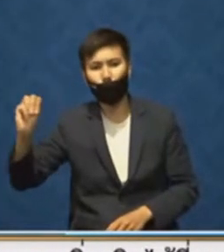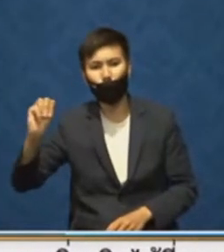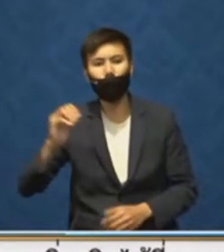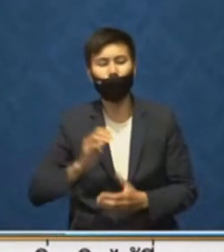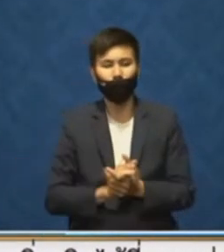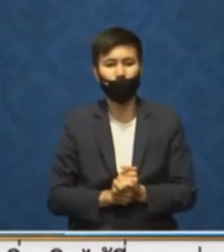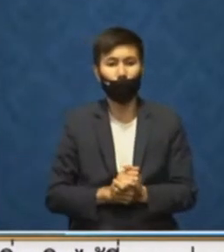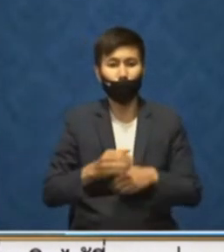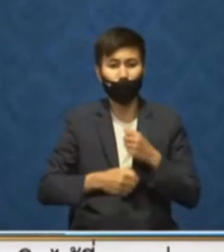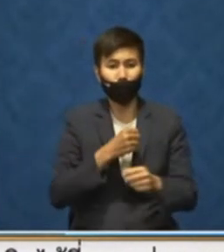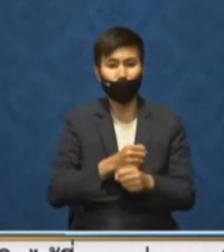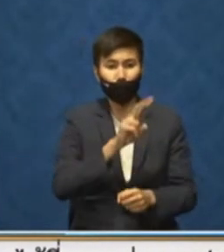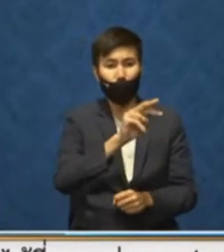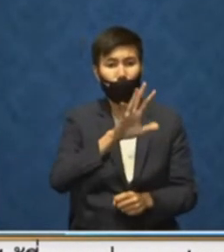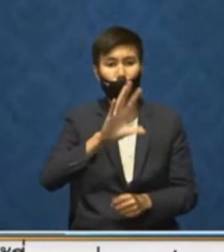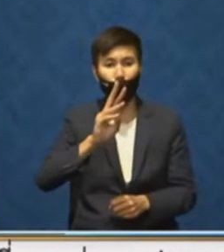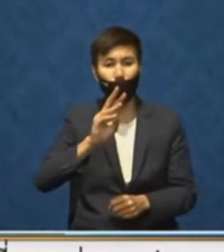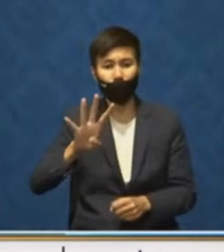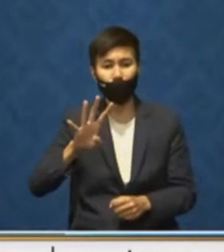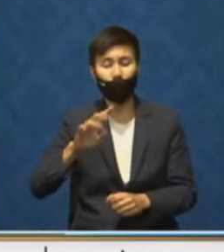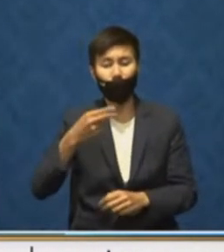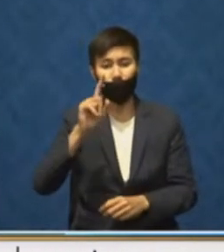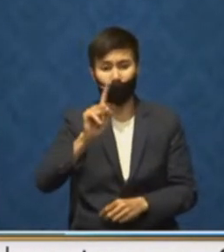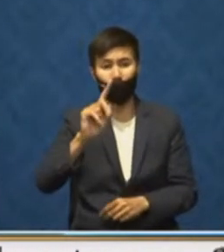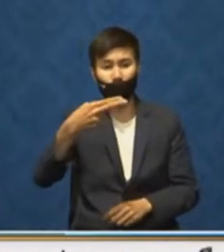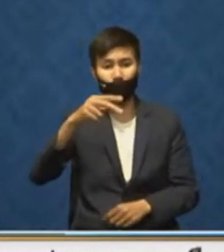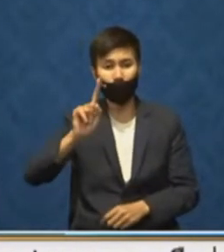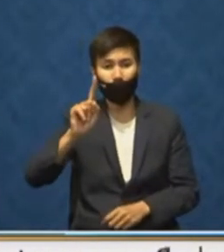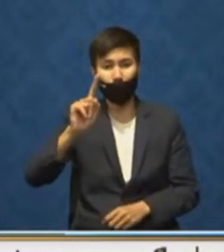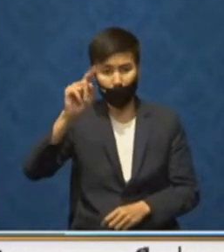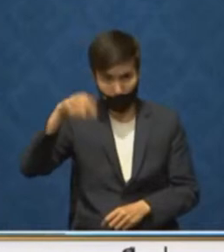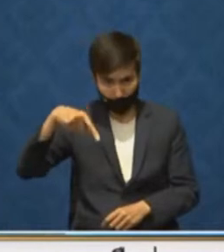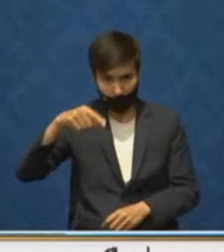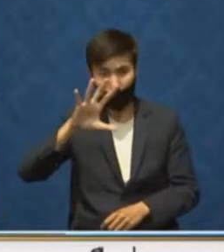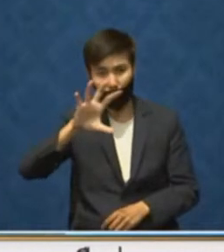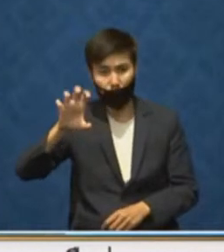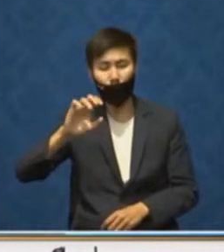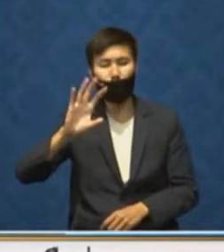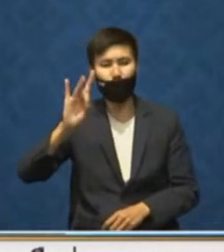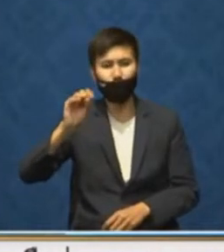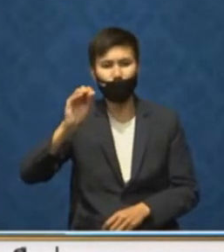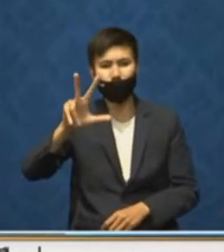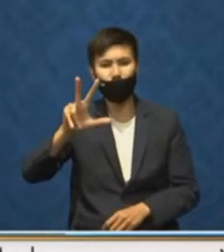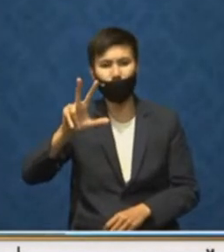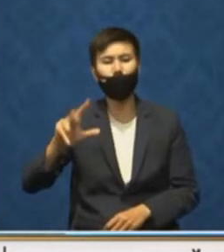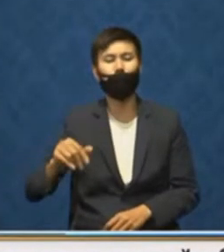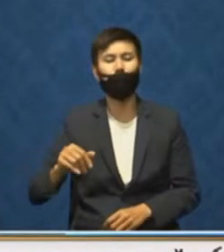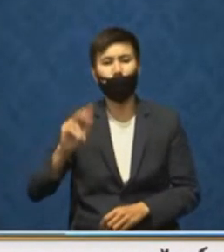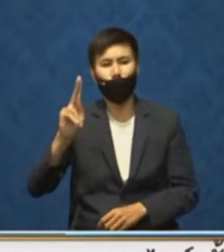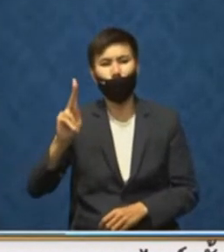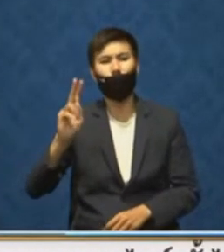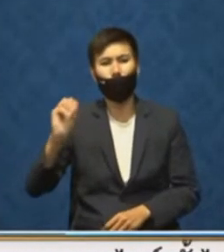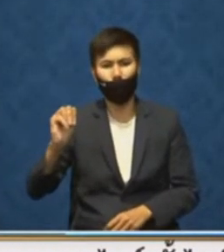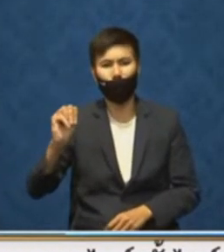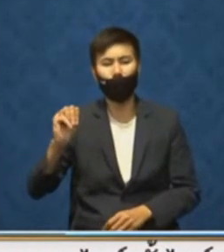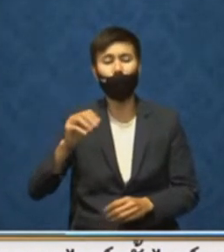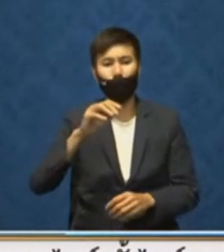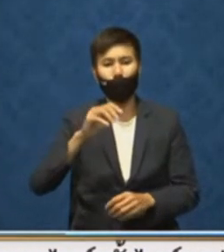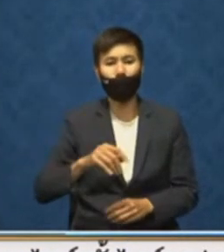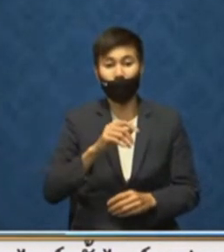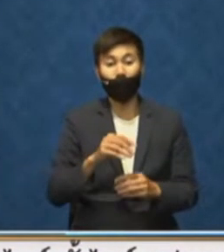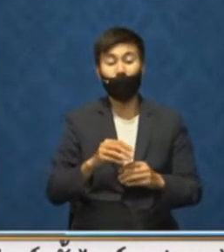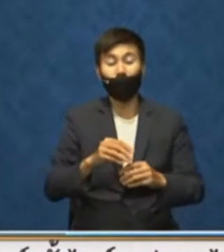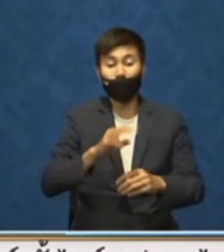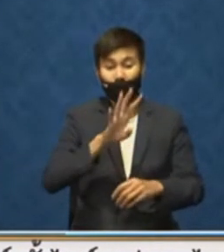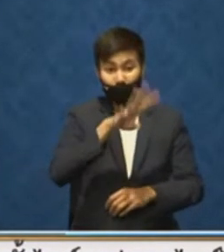264เพิ่มเป็น 10,0001583กิโลเมตรนะครับก็จะ 4000เพิ่มเป็น